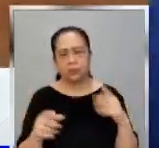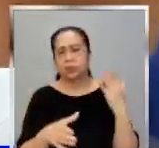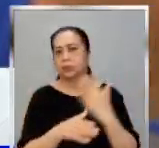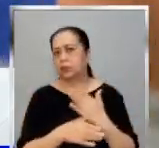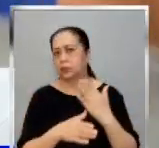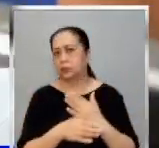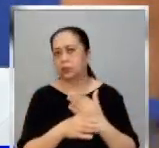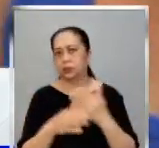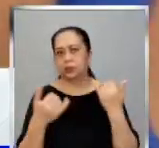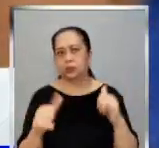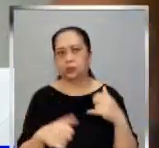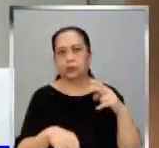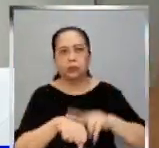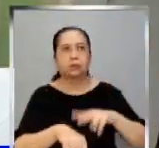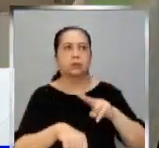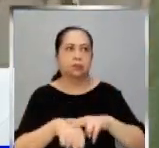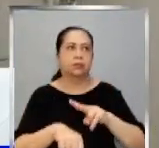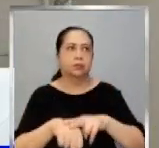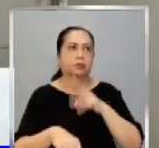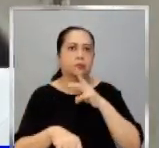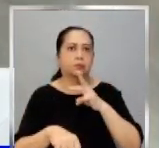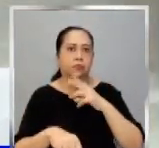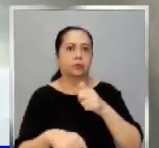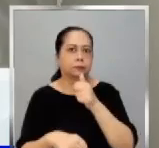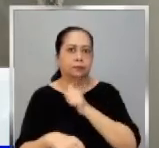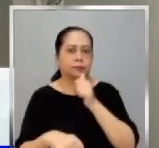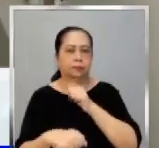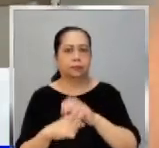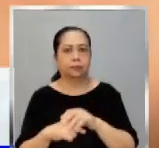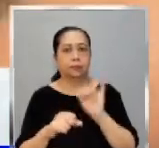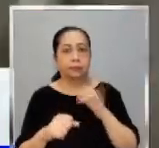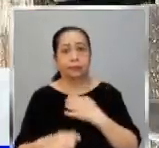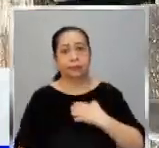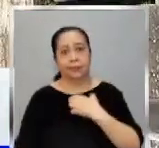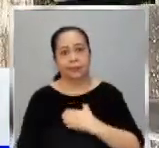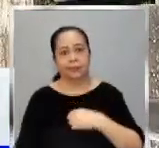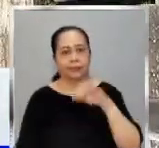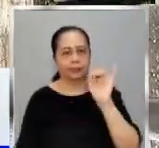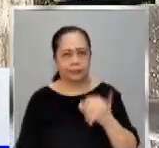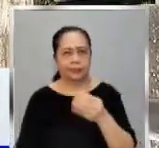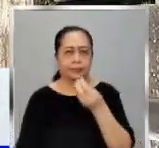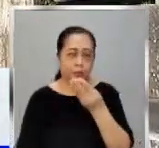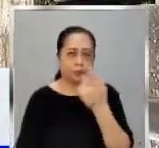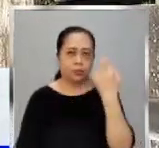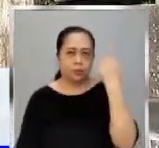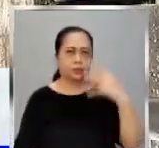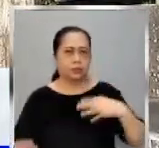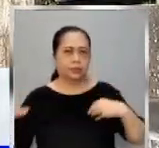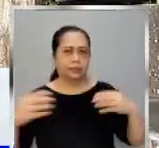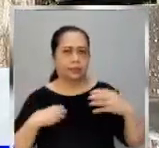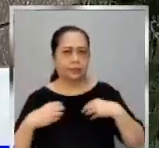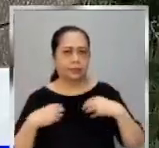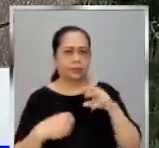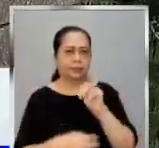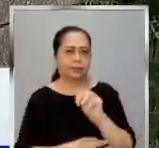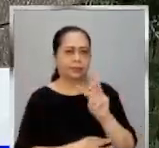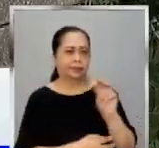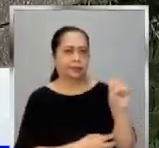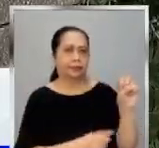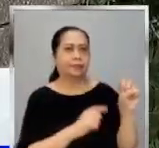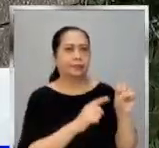ang mag-ipon na mag-ipon ng tubig. Ang mga ganitong reklamo ang ilan lang daw sa mga natatanggap ng Metro Manila Sewerage System